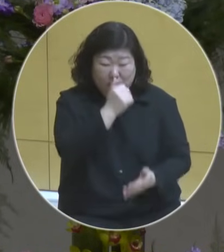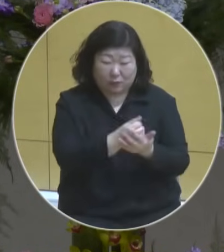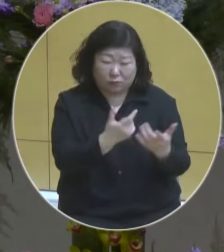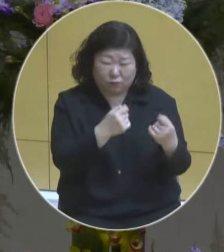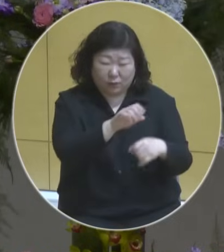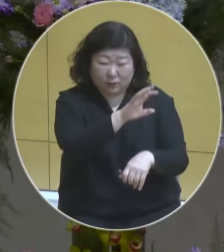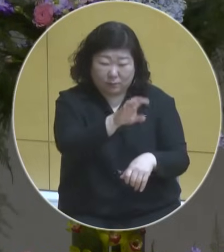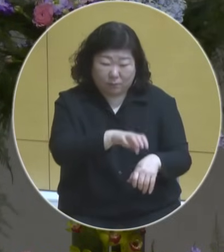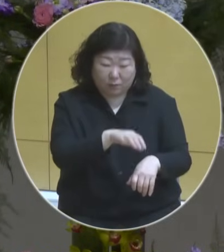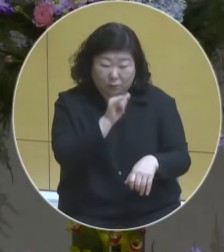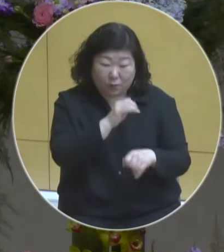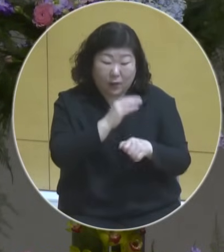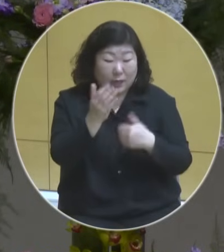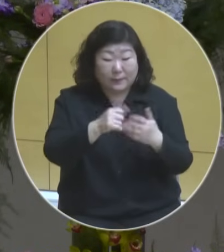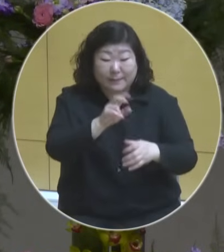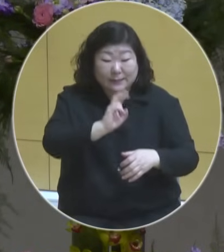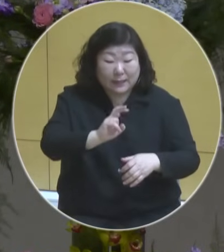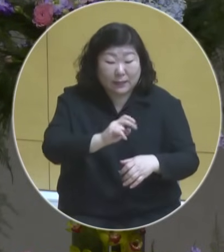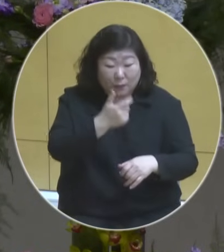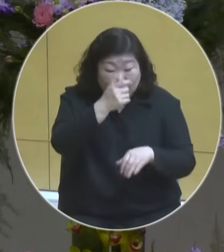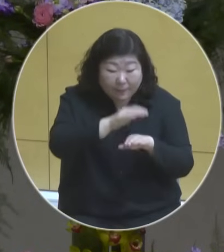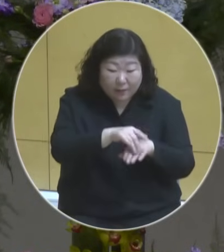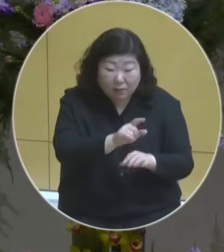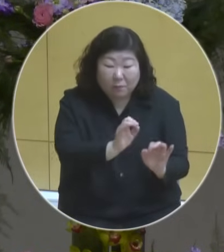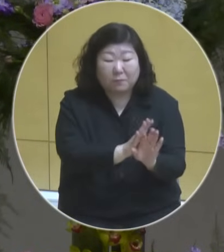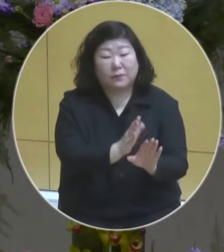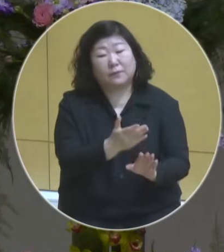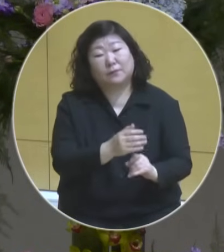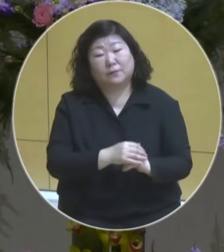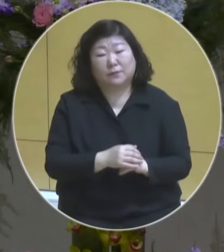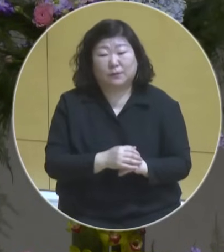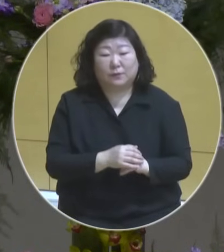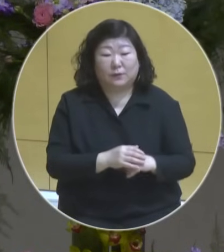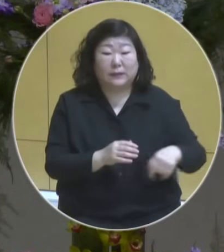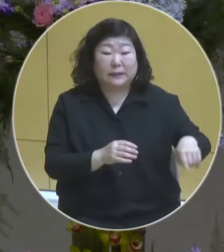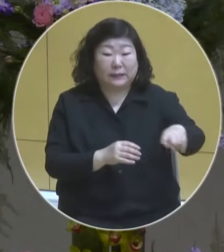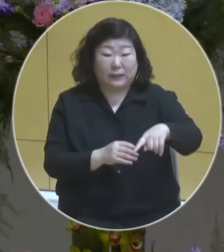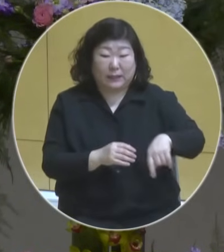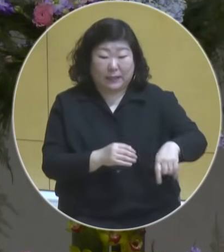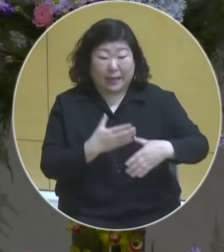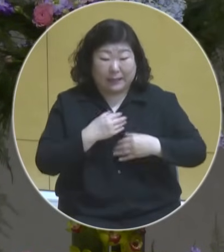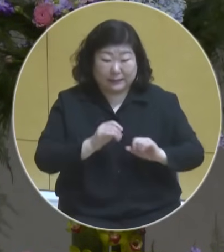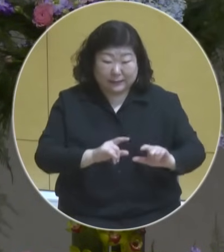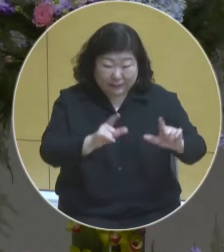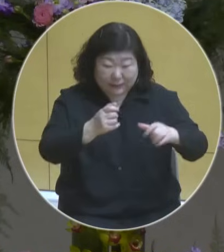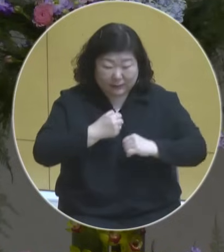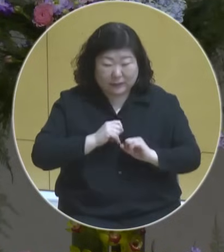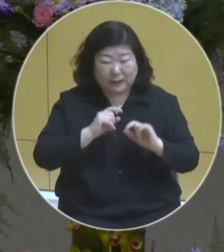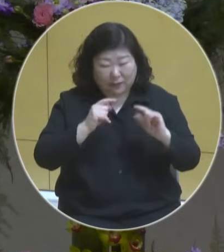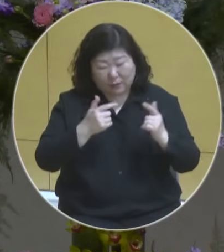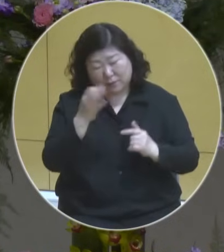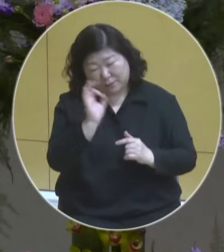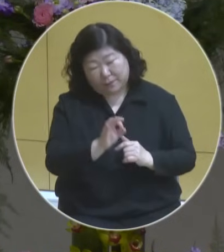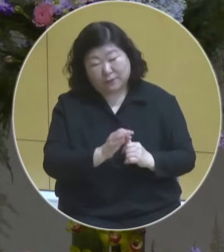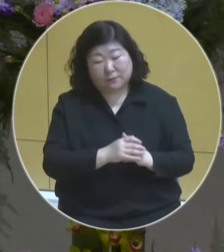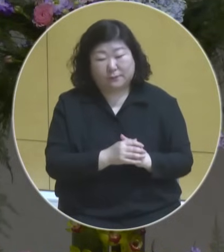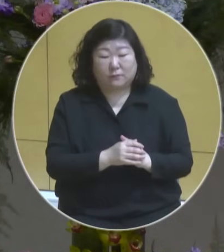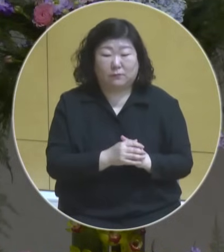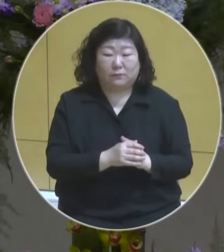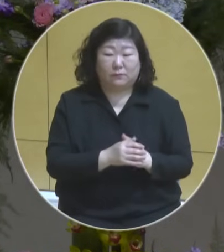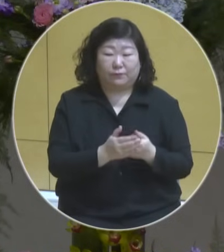그리고 하나님을 찬양하고 예배하는 것은 없어졌을뿐 아니라 이들에게 있어서 안식일을 지키지 않는 것을 보았습니다